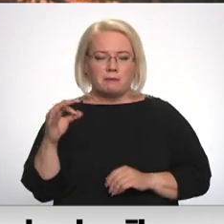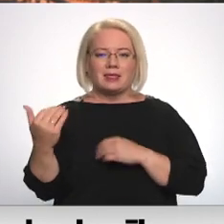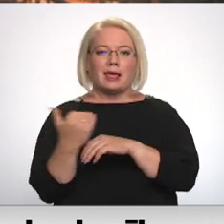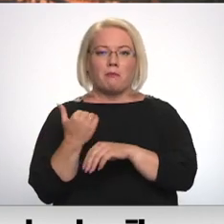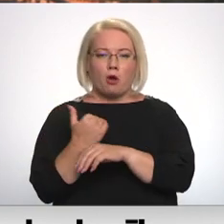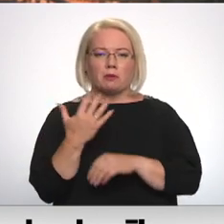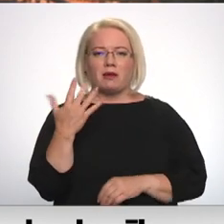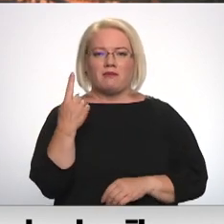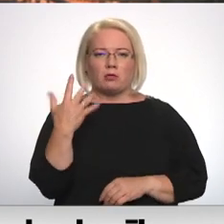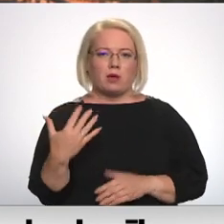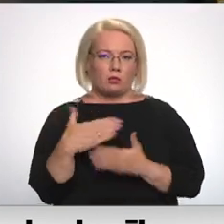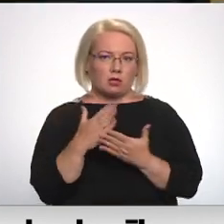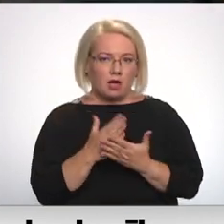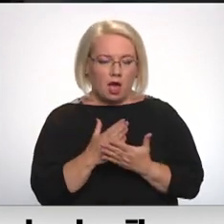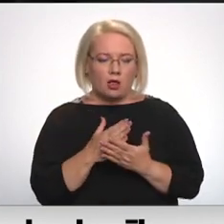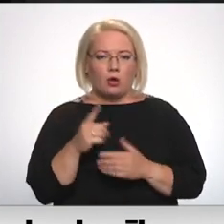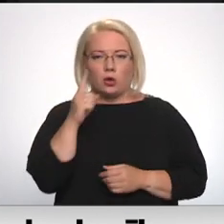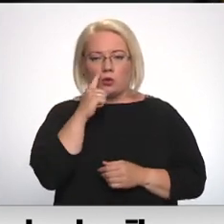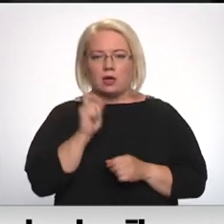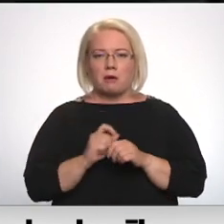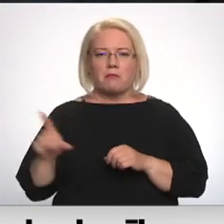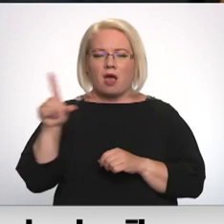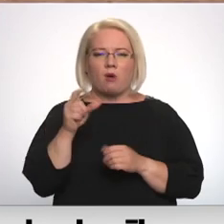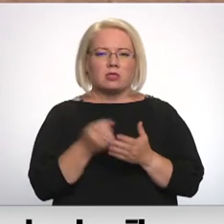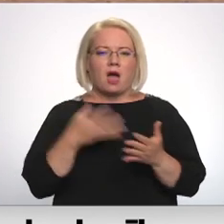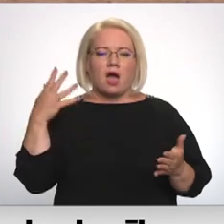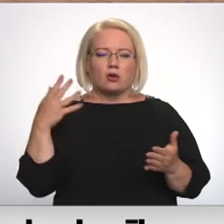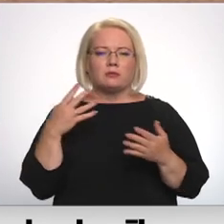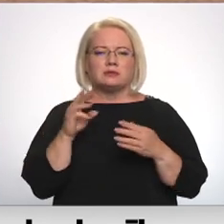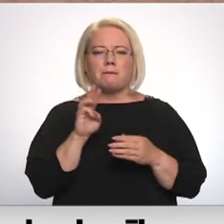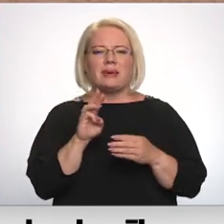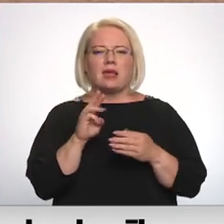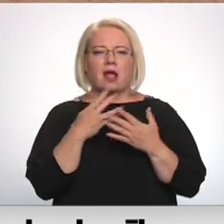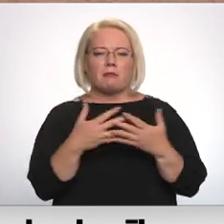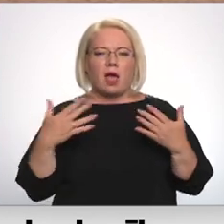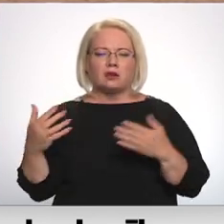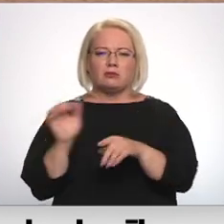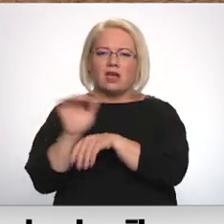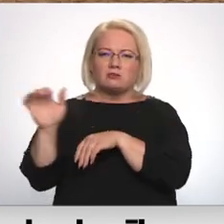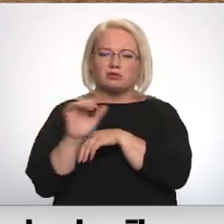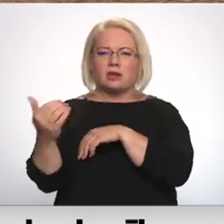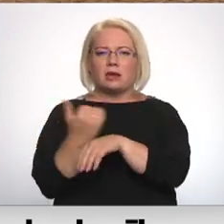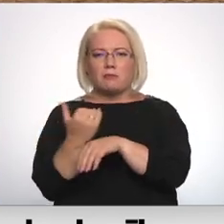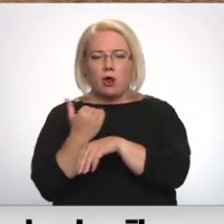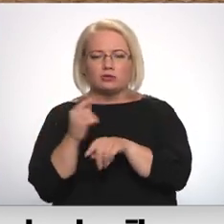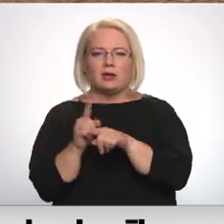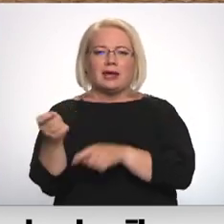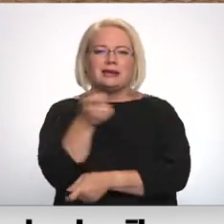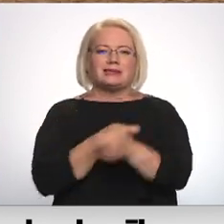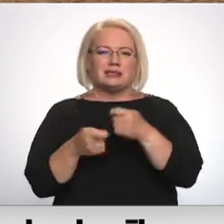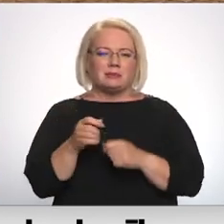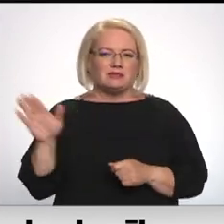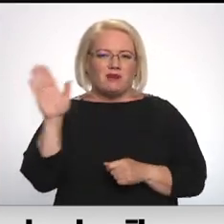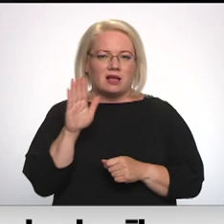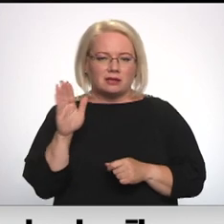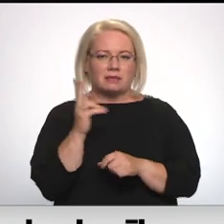par piekdaļu. Jūnijā kāpumu piedzīvojas gan minerālu mēslu eksports, gan imports. Savukārt starp Latvijas tirdzniecības partneriem trešajā vietā vēl